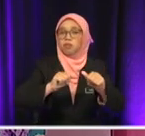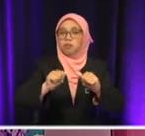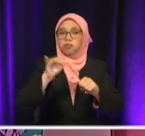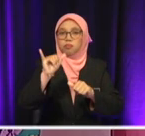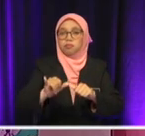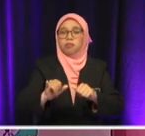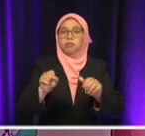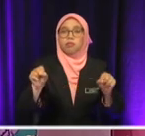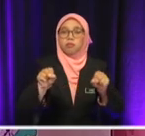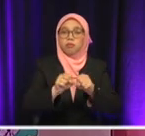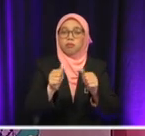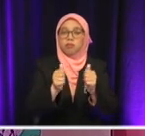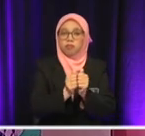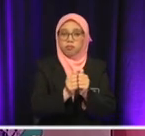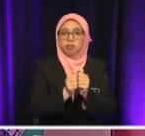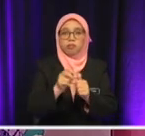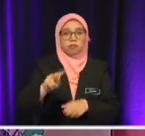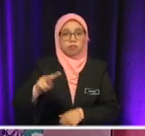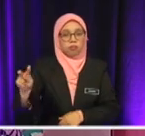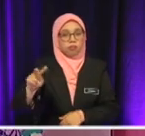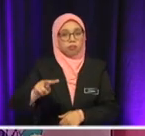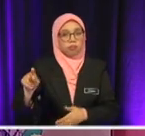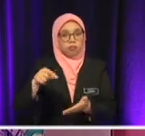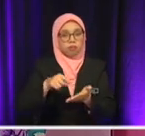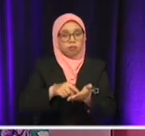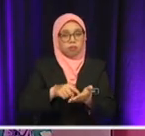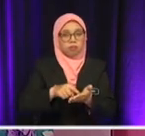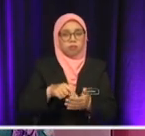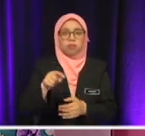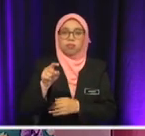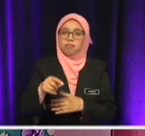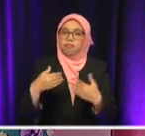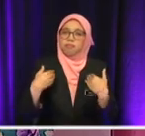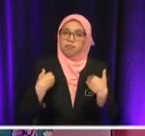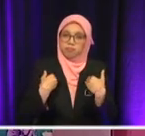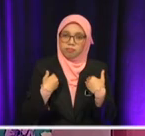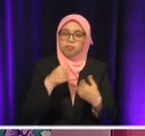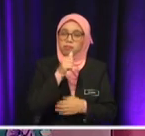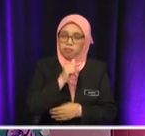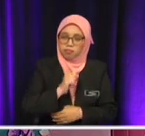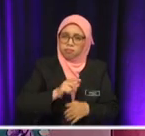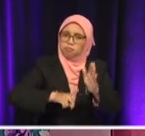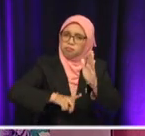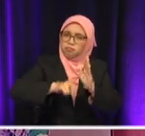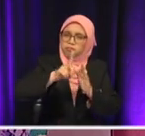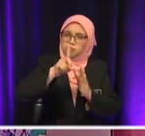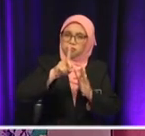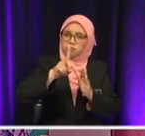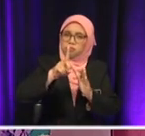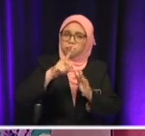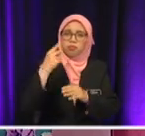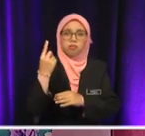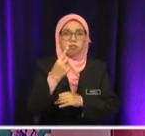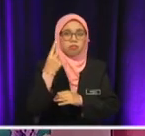kanak-kanak berkeperluan khas ini. Okey, kemudian kita perlulah ada tahap kesabaran yang tinggi dengan kanak-kanak ini dan kita sentiasa